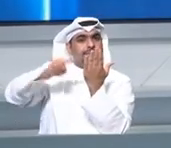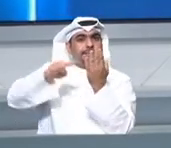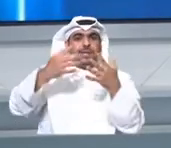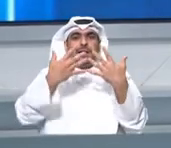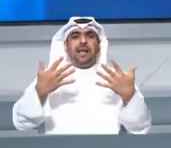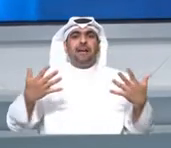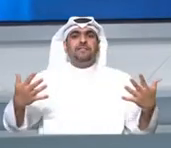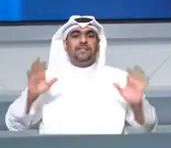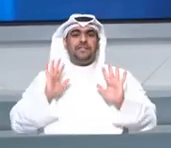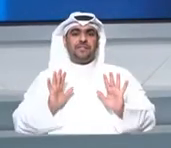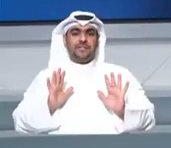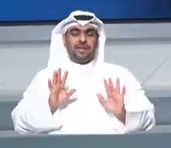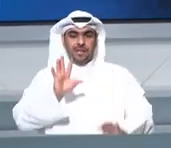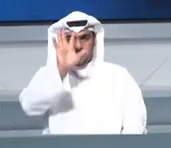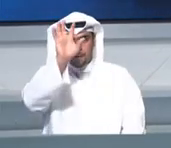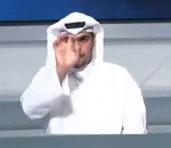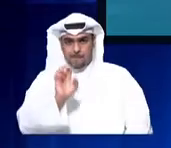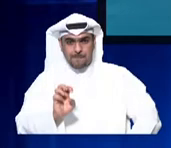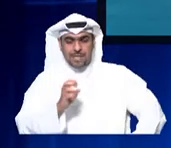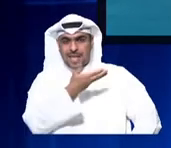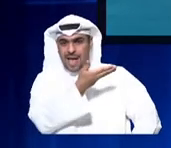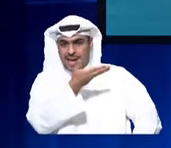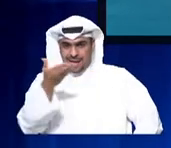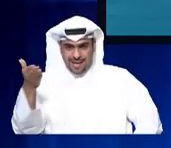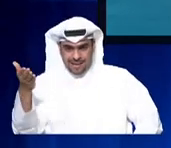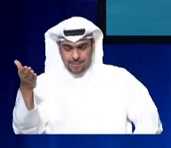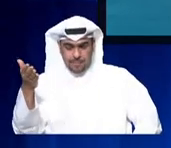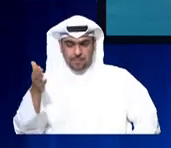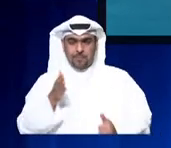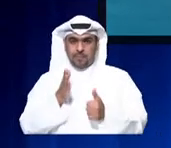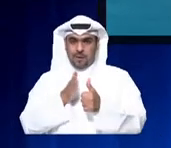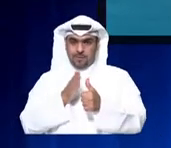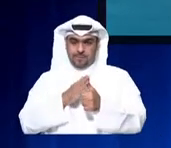مساء الخير أخي الكريم. بداية أحب